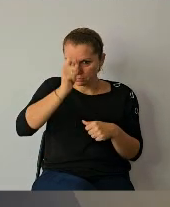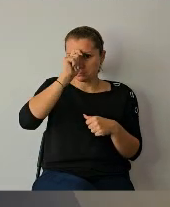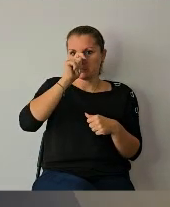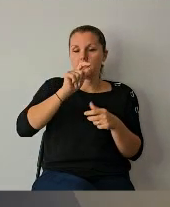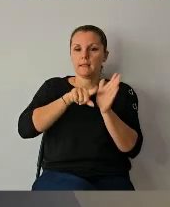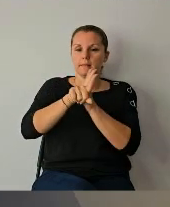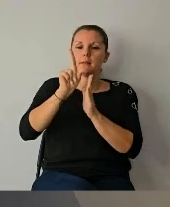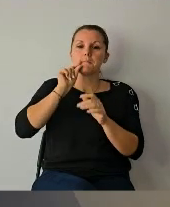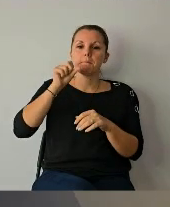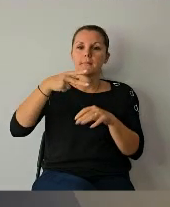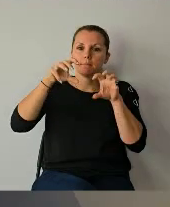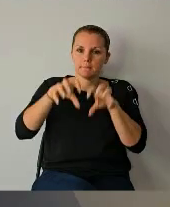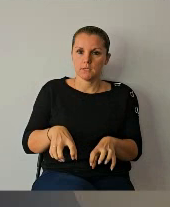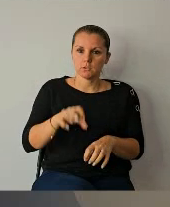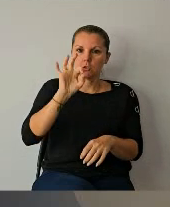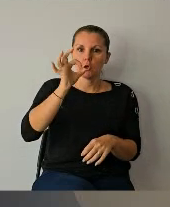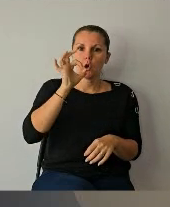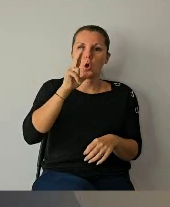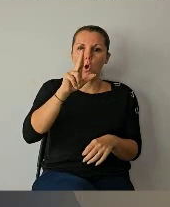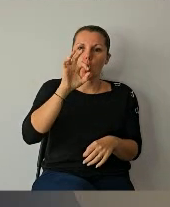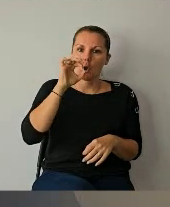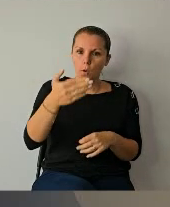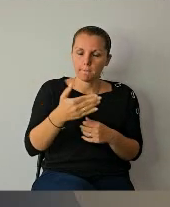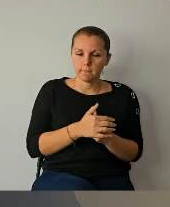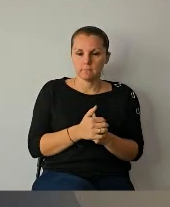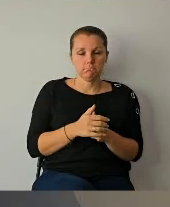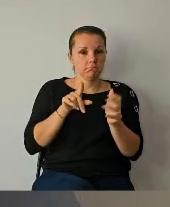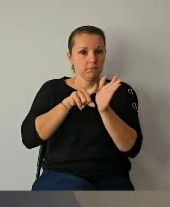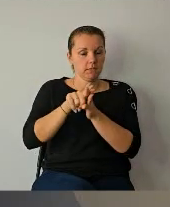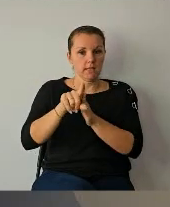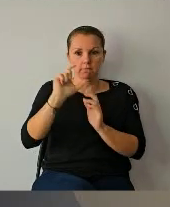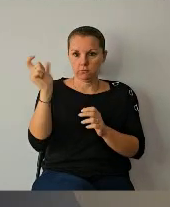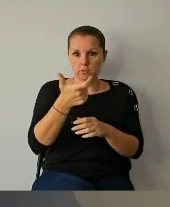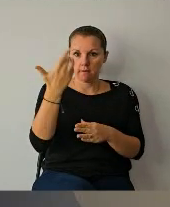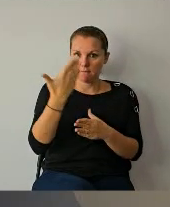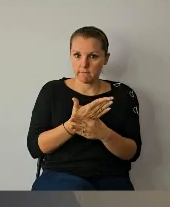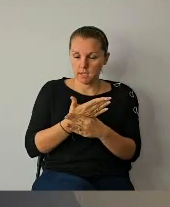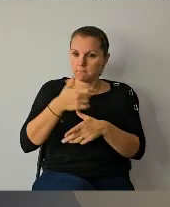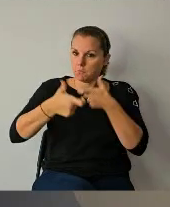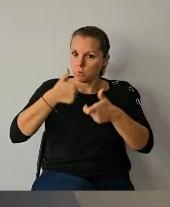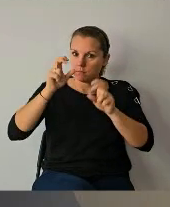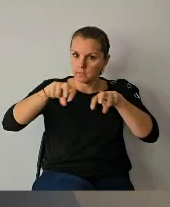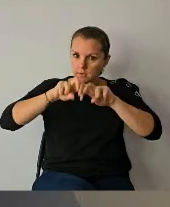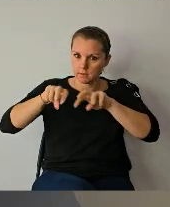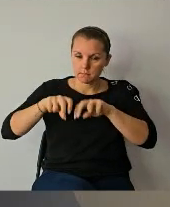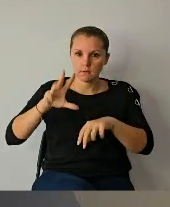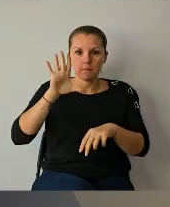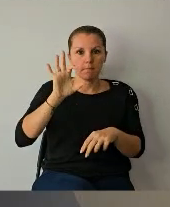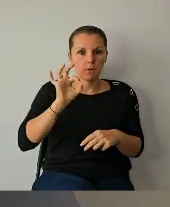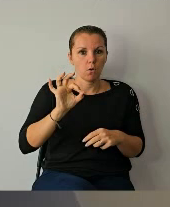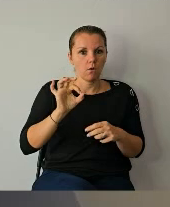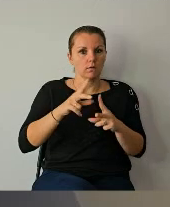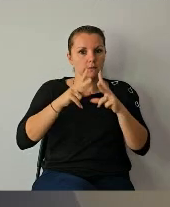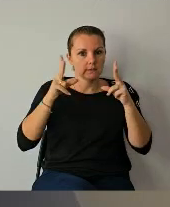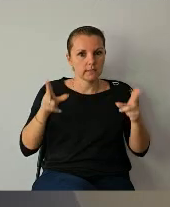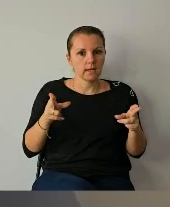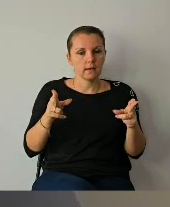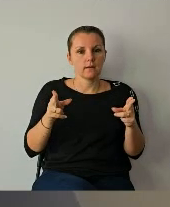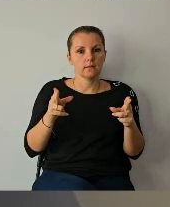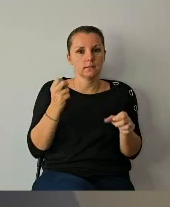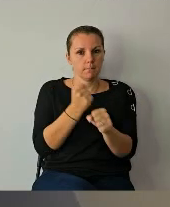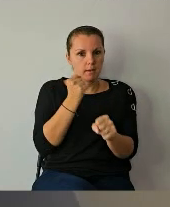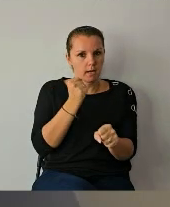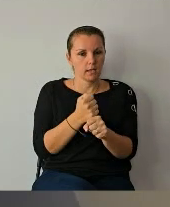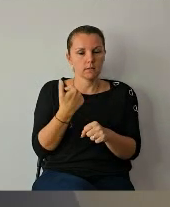prezesa GOKOM-u, dla wszelkich firm podwykonawczych, ponieważ zakres prac był